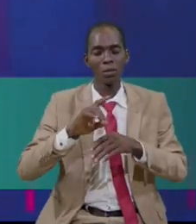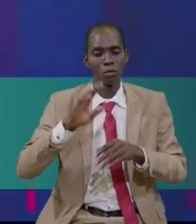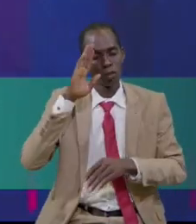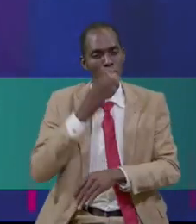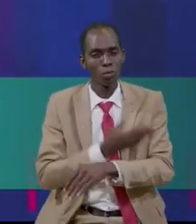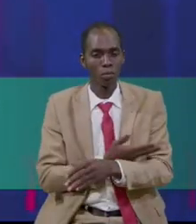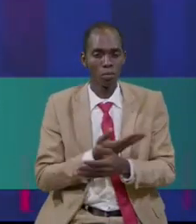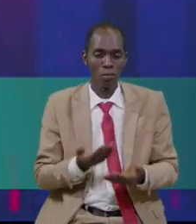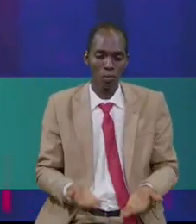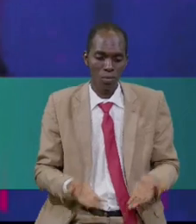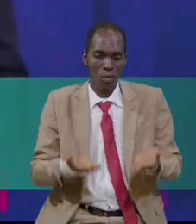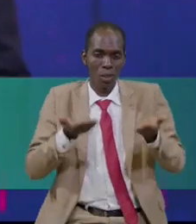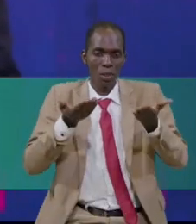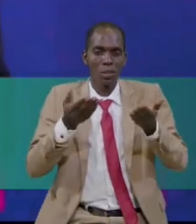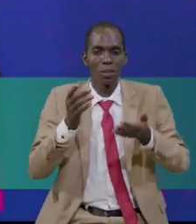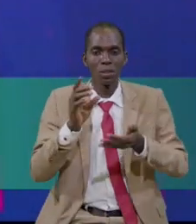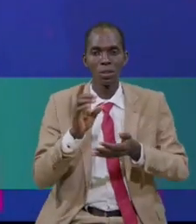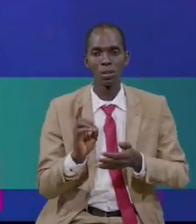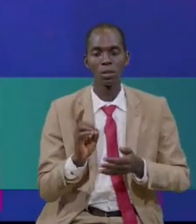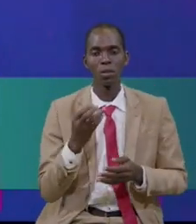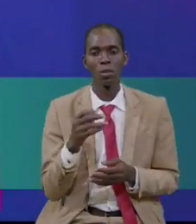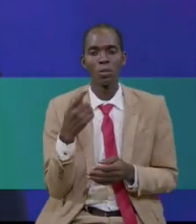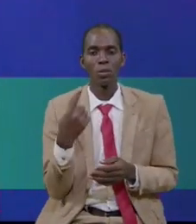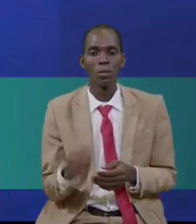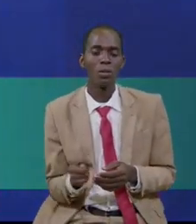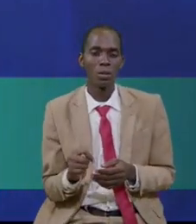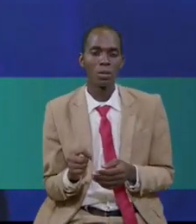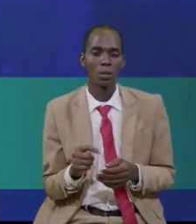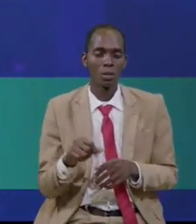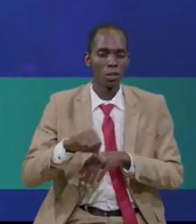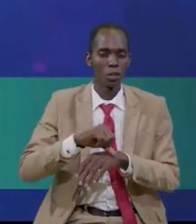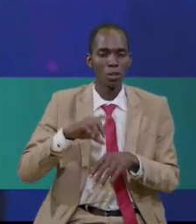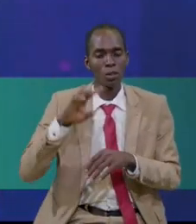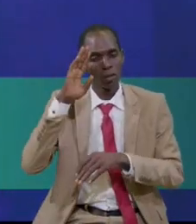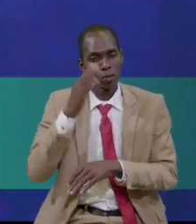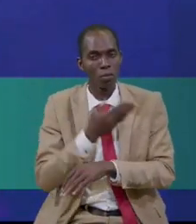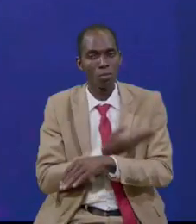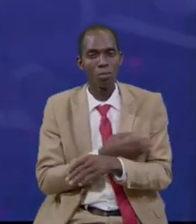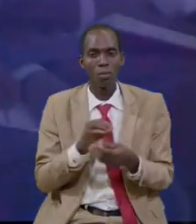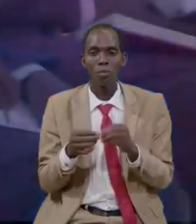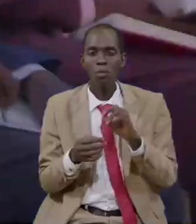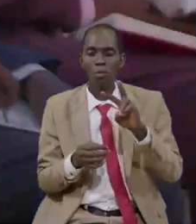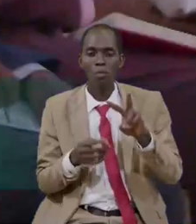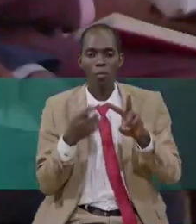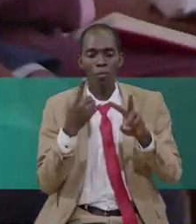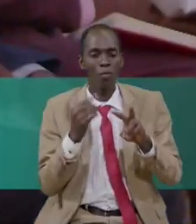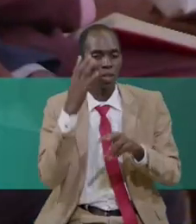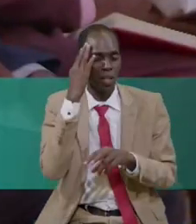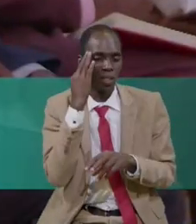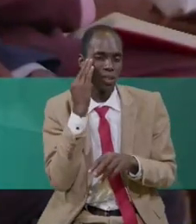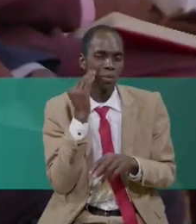La position exaltée du Fils ou un. Deuxièmement, l'expérience de la purification